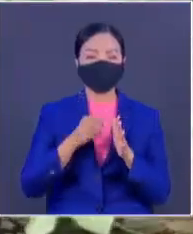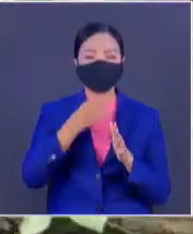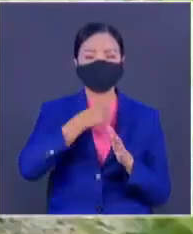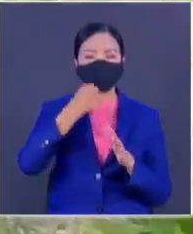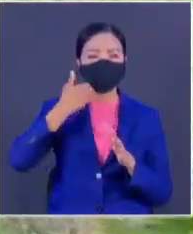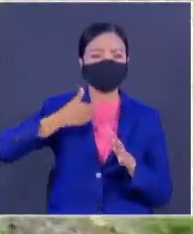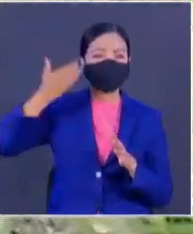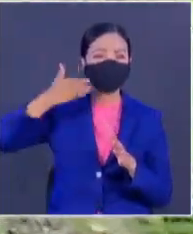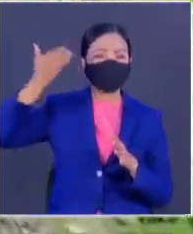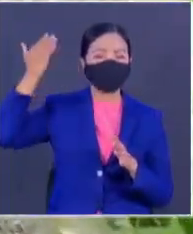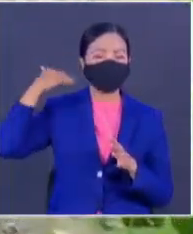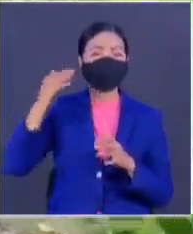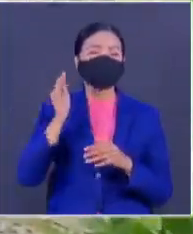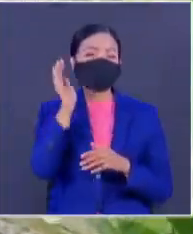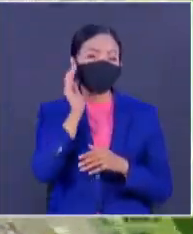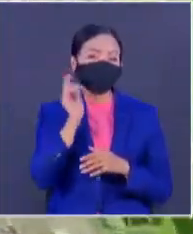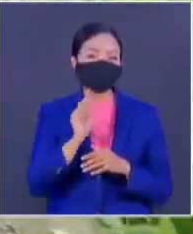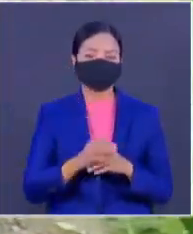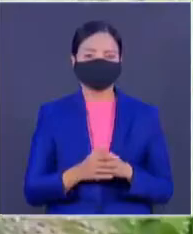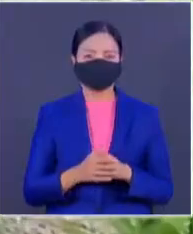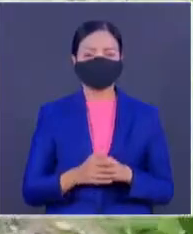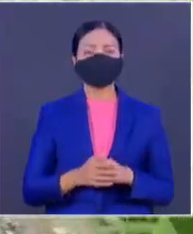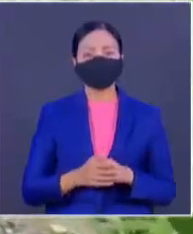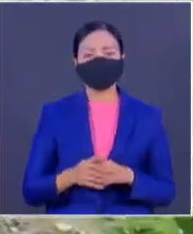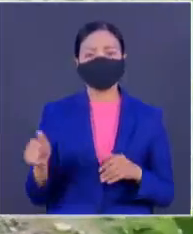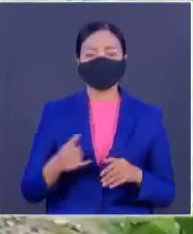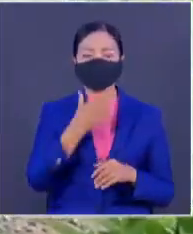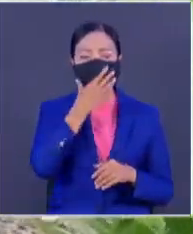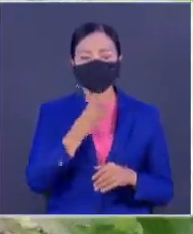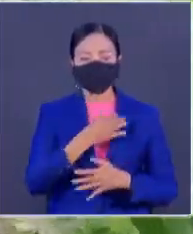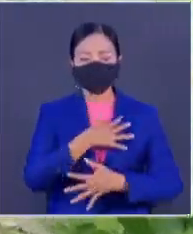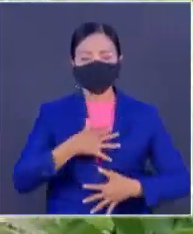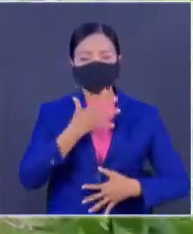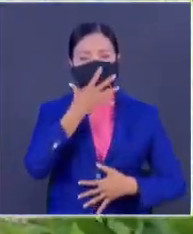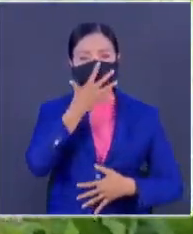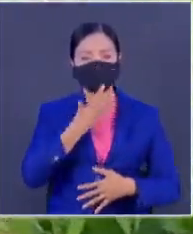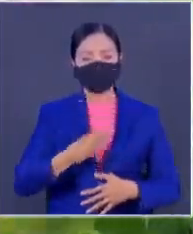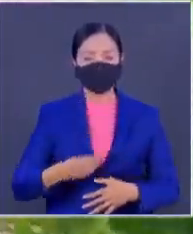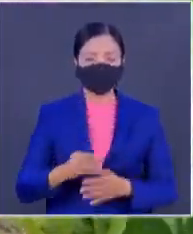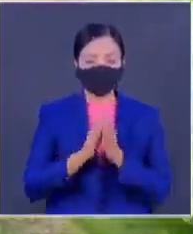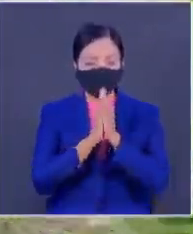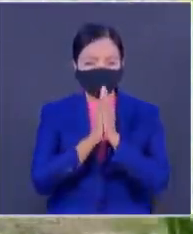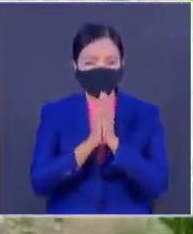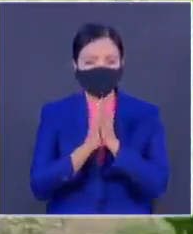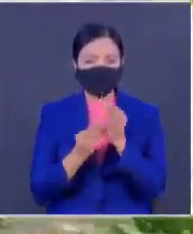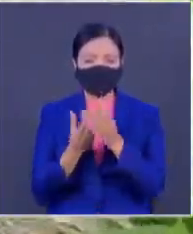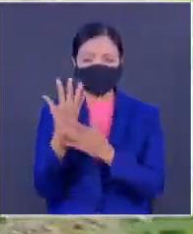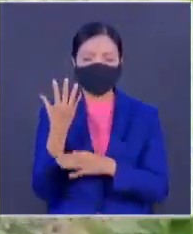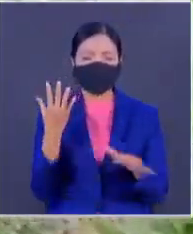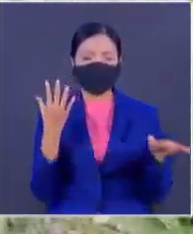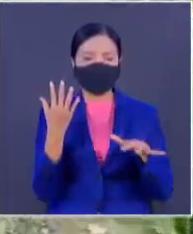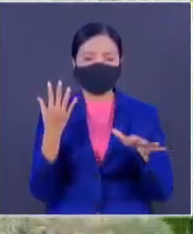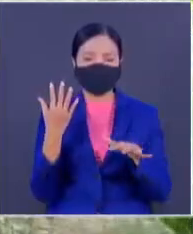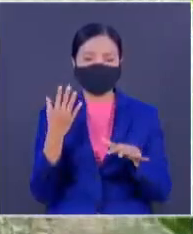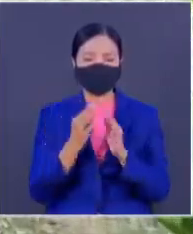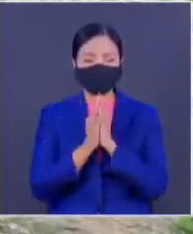ขาเชื่อกันว่าจริงๆแล้วเนี่ยเดิมทีมีฤาษีไปปลุกเสกจากไพรธรรมดาธรรมดากลายมาเป็นไพรที่มีทางขาวขึ้นที่บ